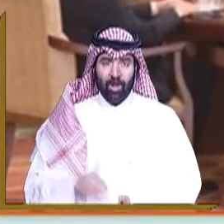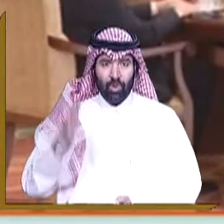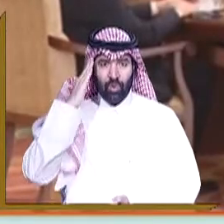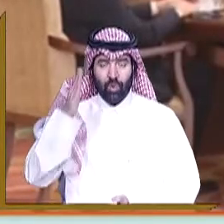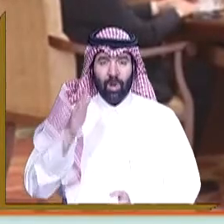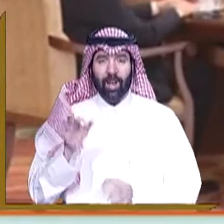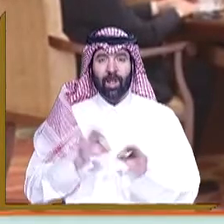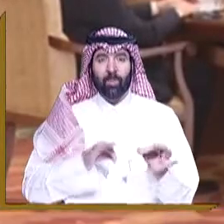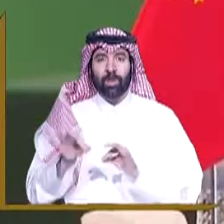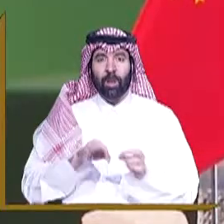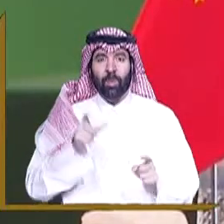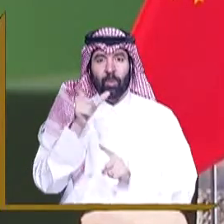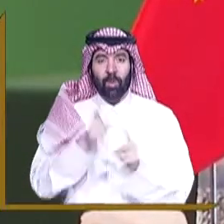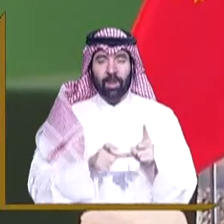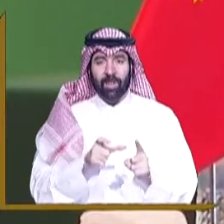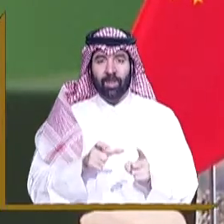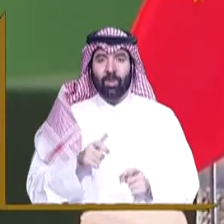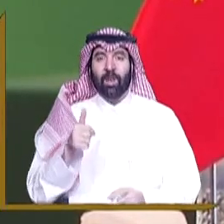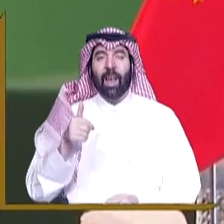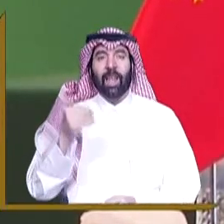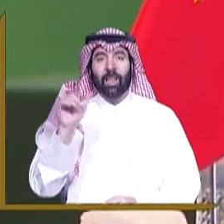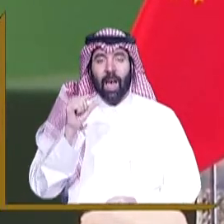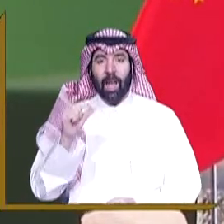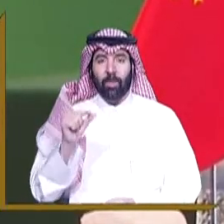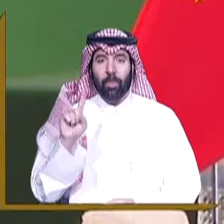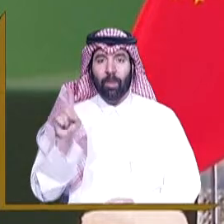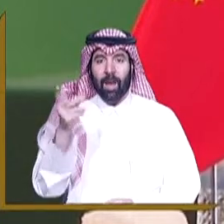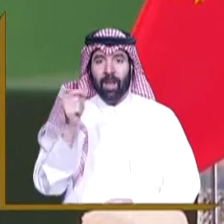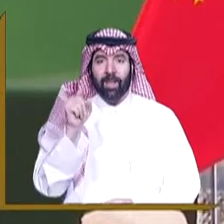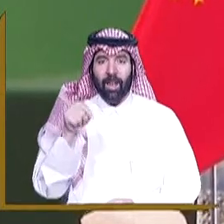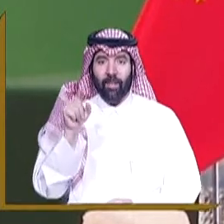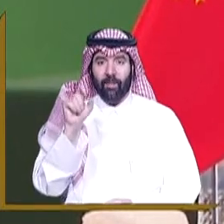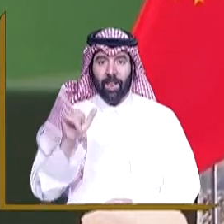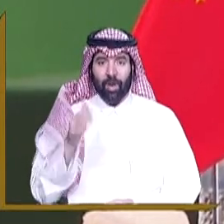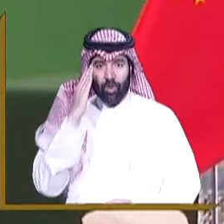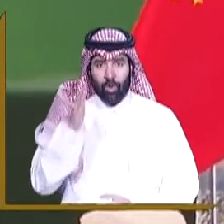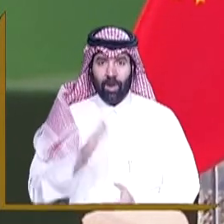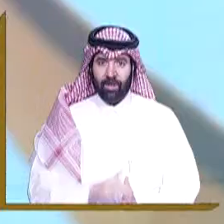الشكر والتقدير للكاتب السياسي الدكتور خالد بطرفي، شكرا لك دكتور.